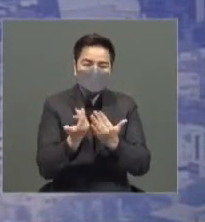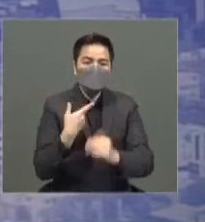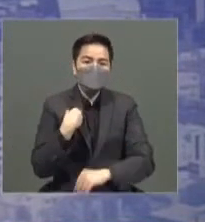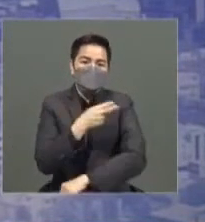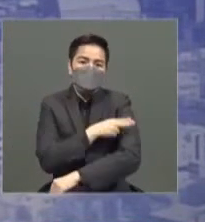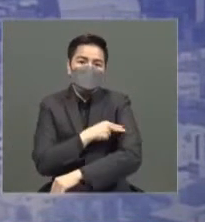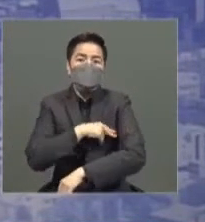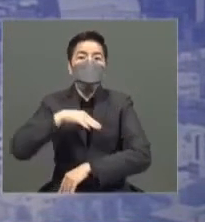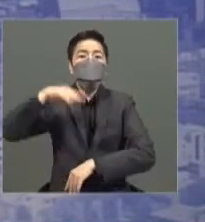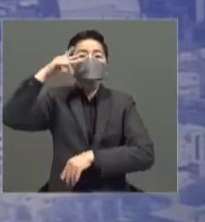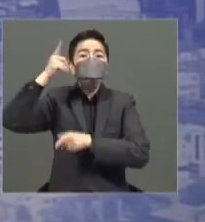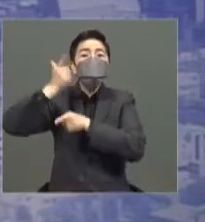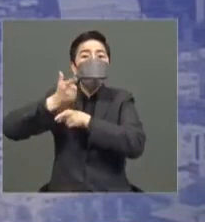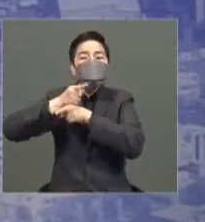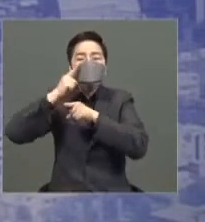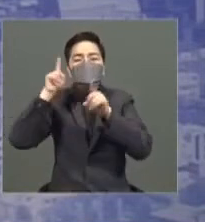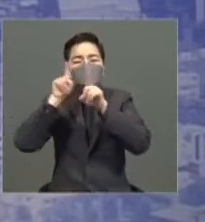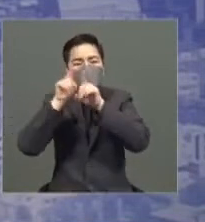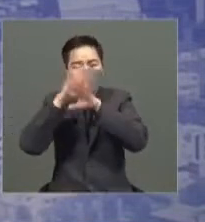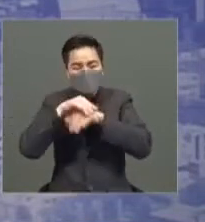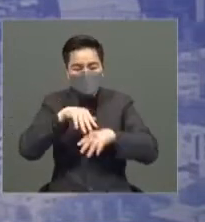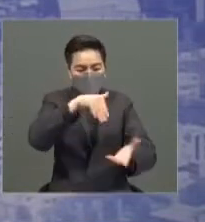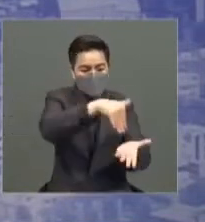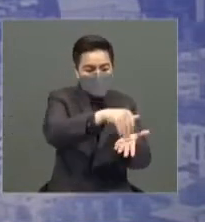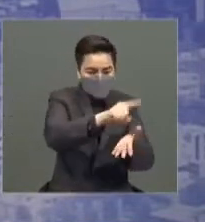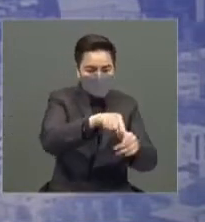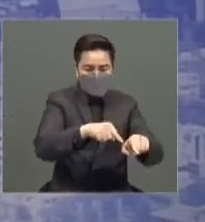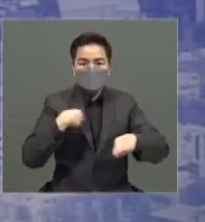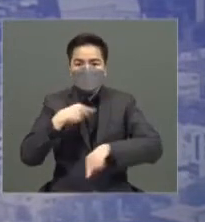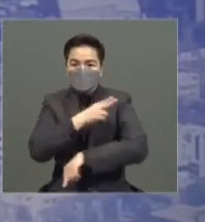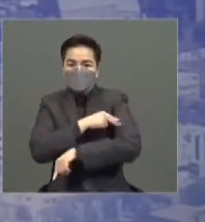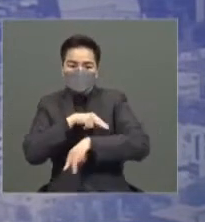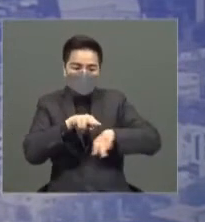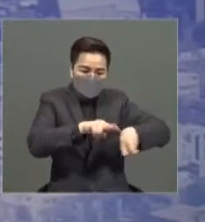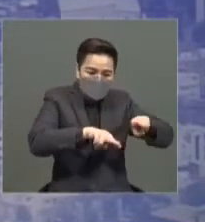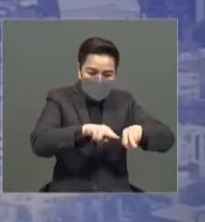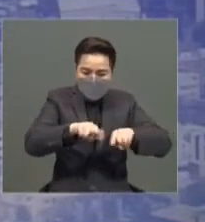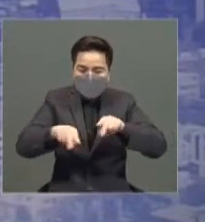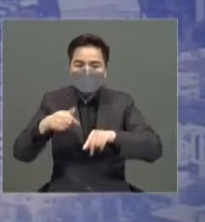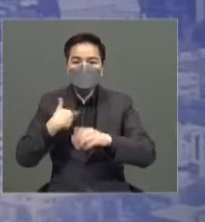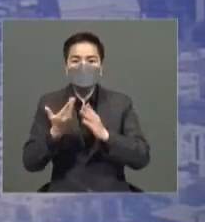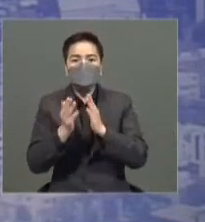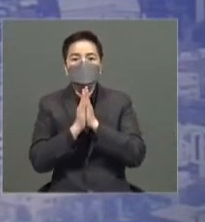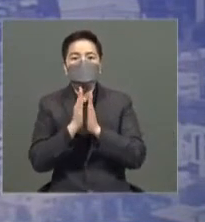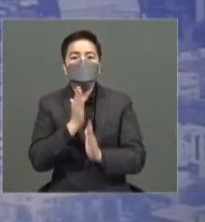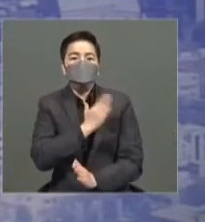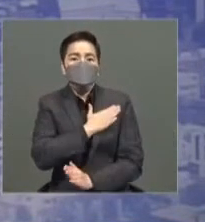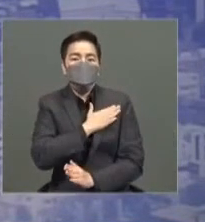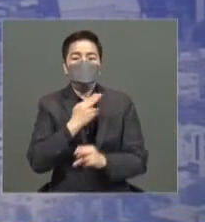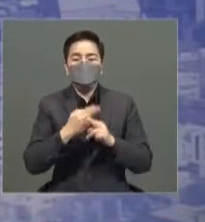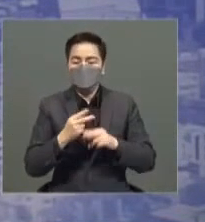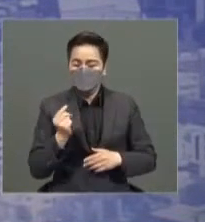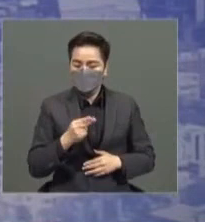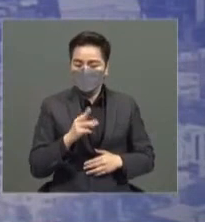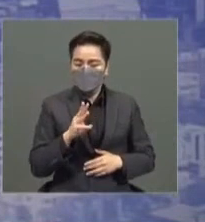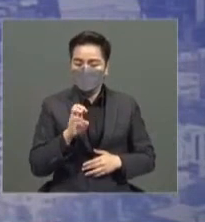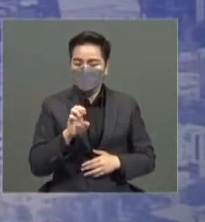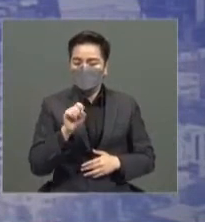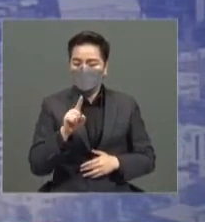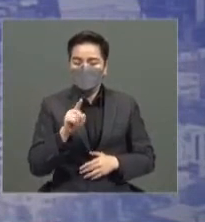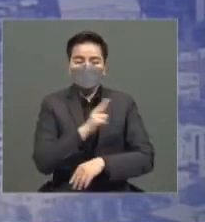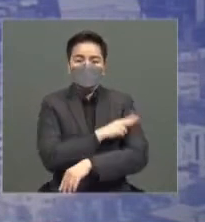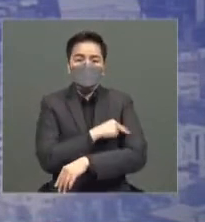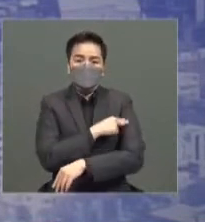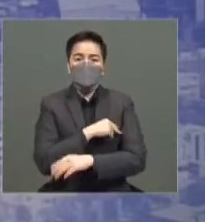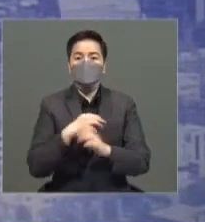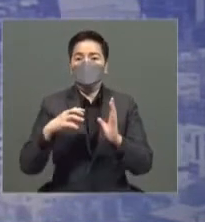รงพยาบาลพี่เลี้ยงในส่วนของศูนย์พักคอยเหล่านี้ด้วยนะคะได้แก่โรงพยาบาลหลวงพ่อทวีศักดิ์โรงพยาบาลกลางเ